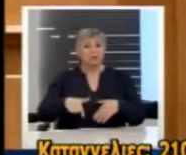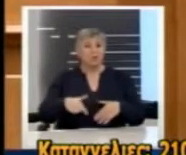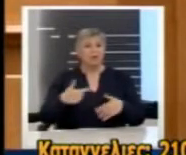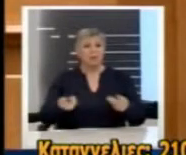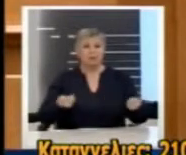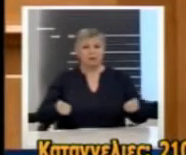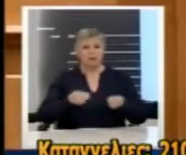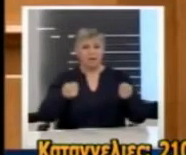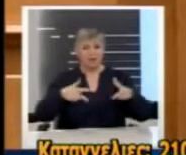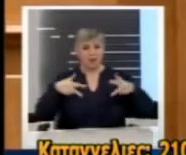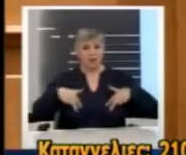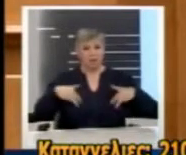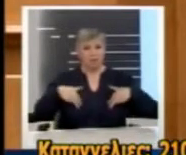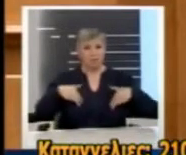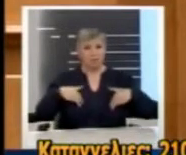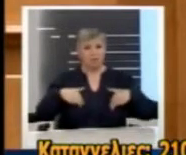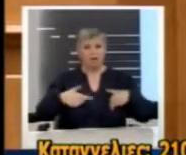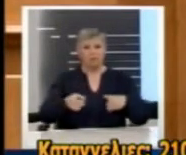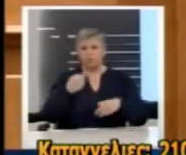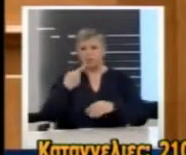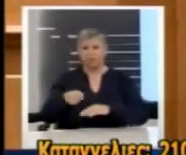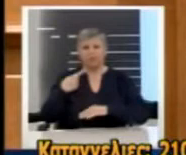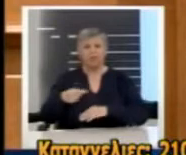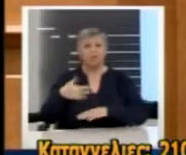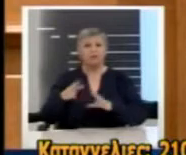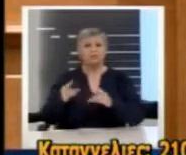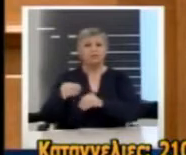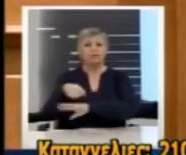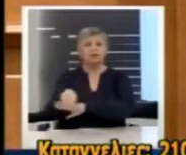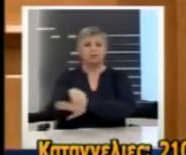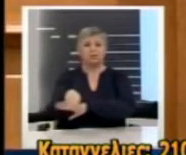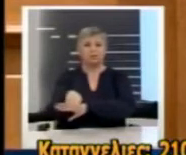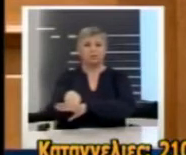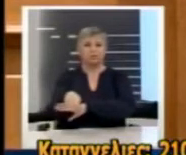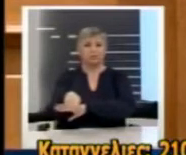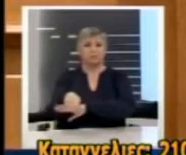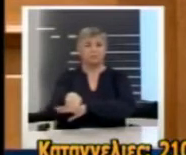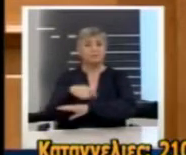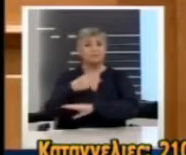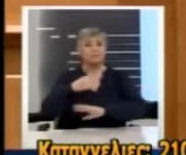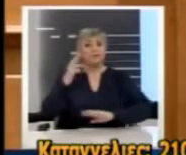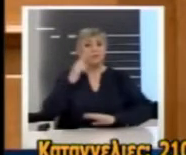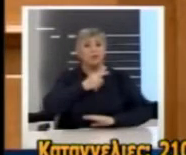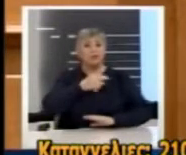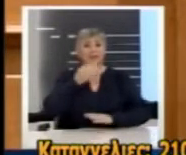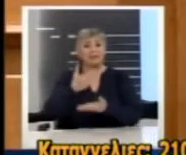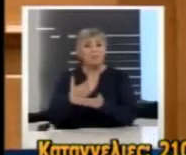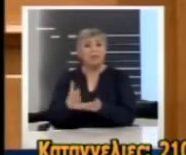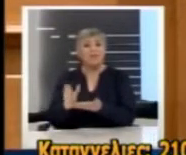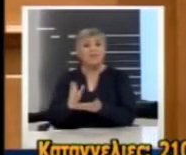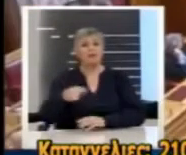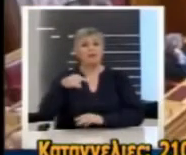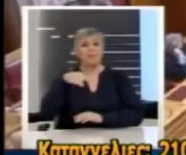τη δικαιοσύνη και ο ίδιος ο Πρωθυπουργός να θεωρεί τη διάκριση των εξουσιών